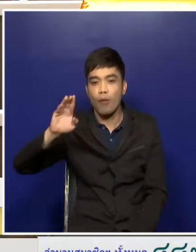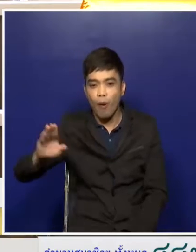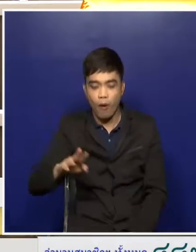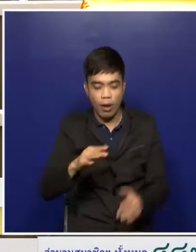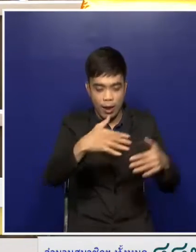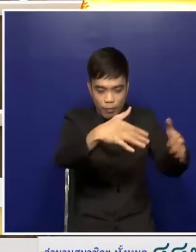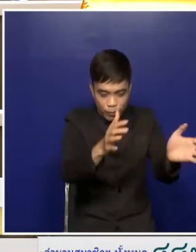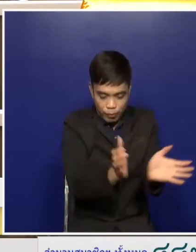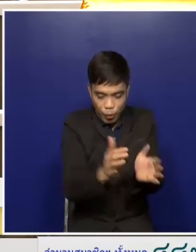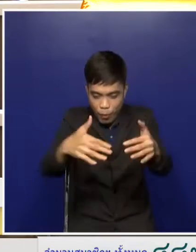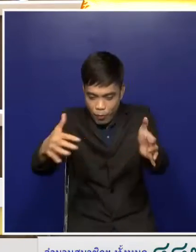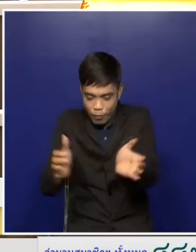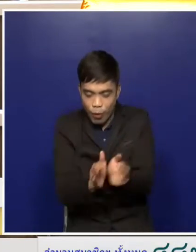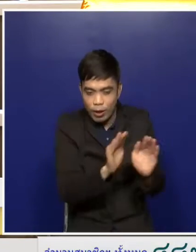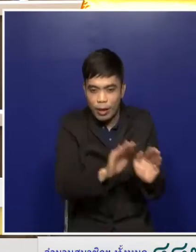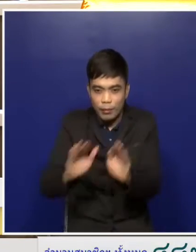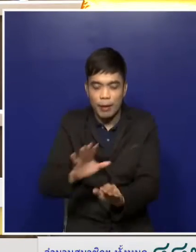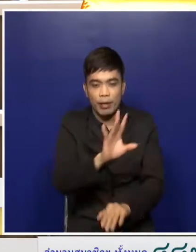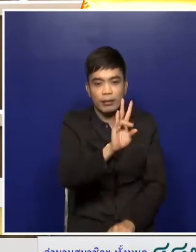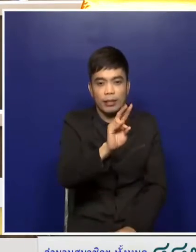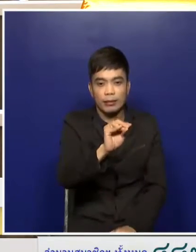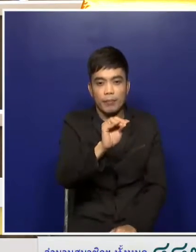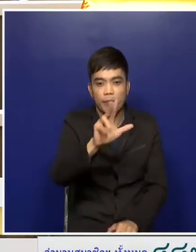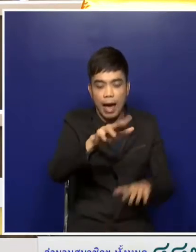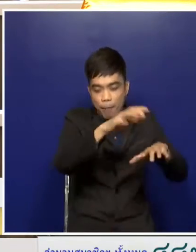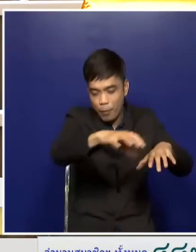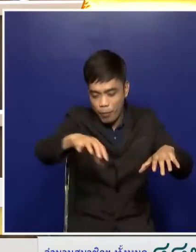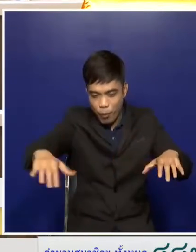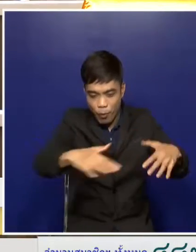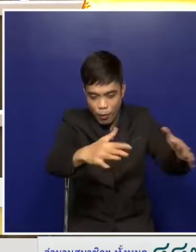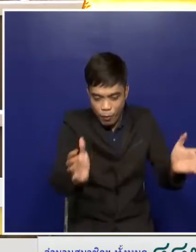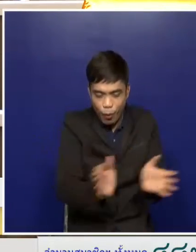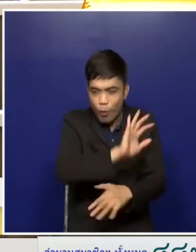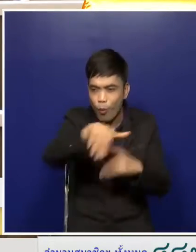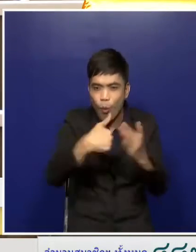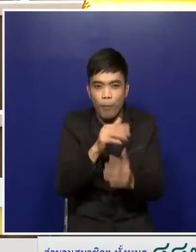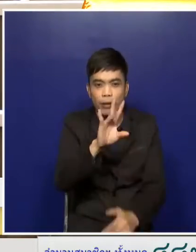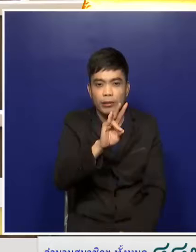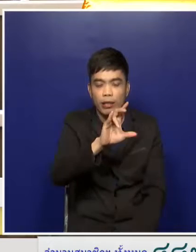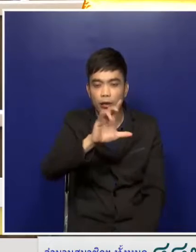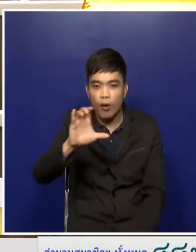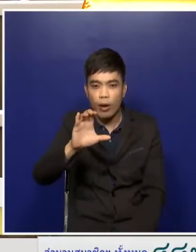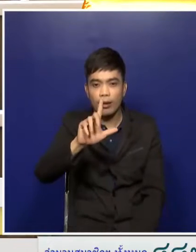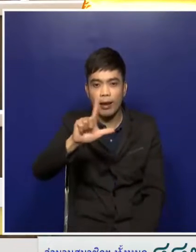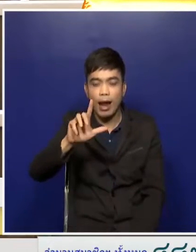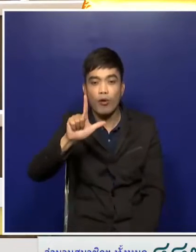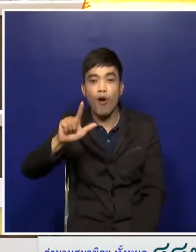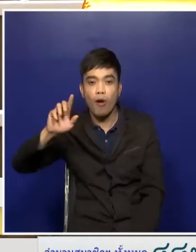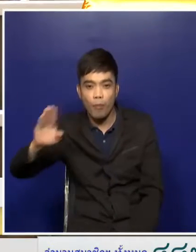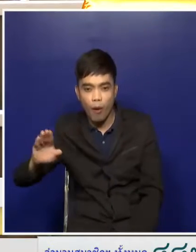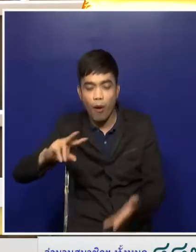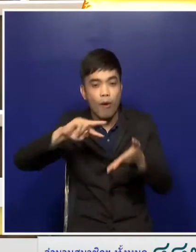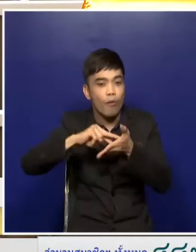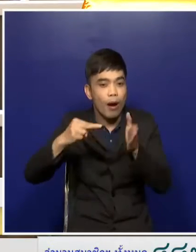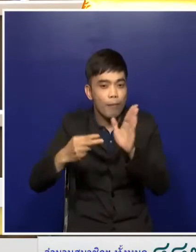น้ำตามลำน้ำสาขาจำนวน 73แห่งมีความจุกกับเก็กน้ำรวม 700ล้านลูกบาศก์เมตรนั่นหมายความว่า